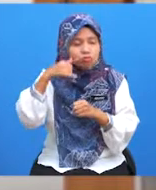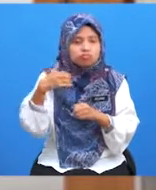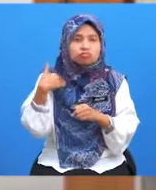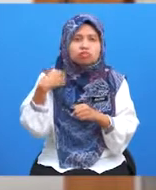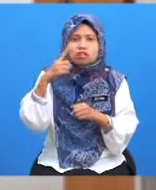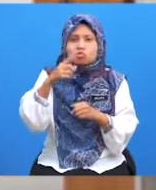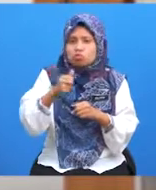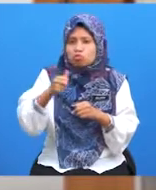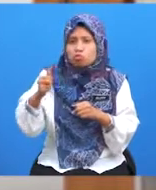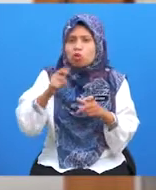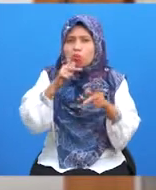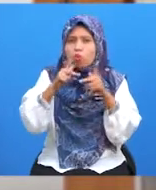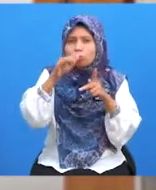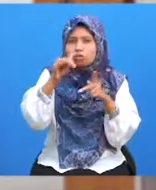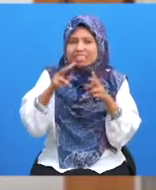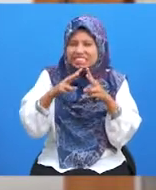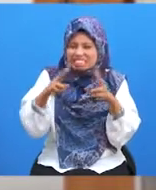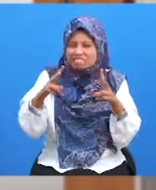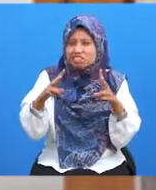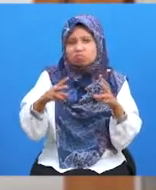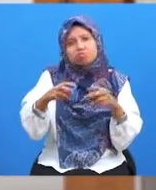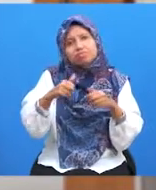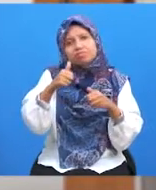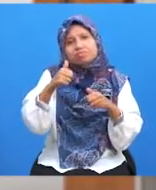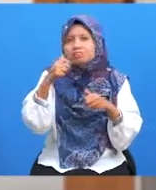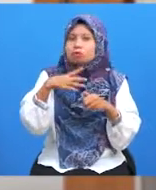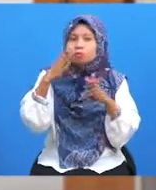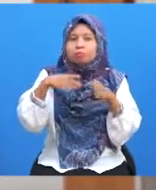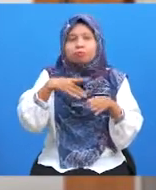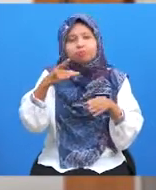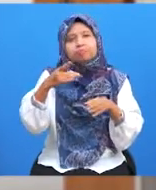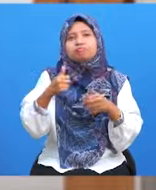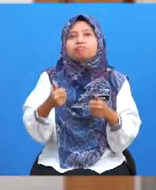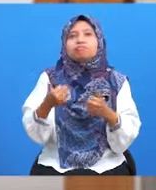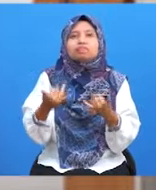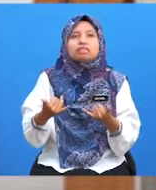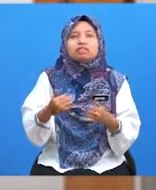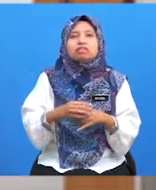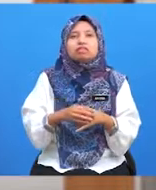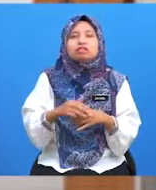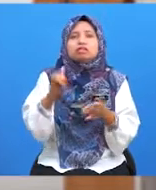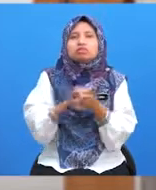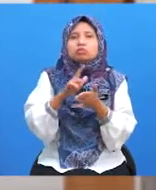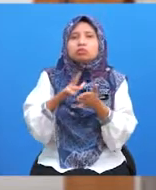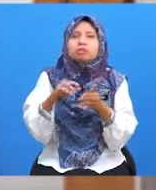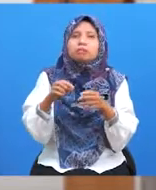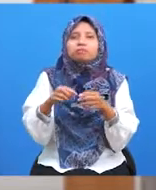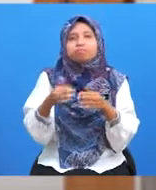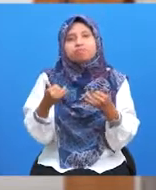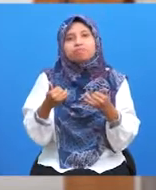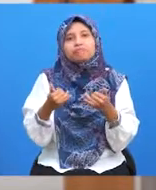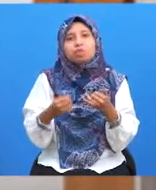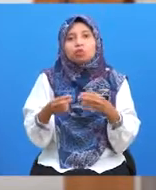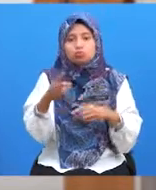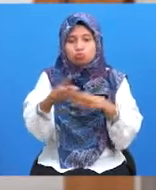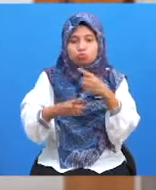satu alat komunikasi yang sangat populer dalam kalangan qt pada hari ini Begitulah dunia perniagaan sekarang